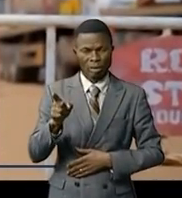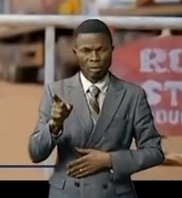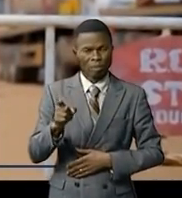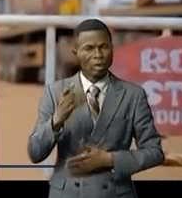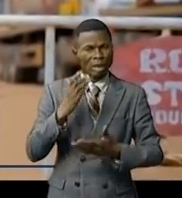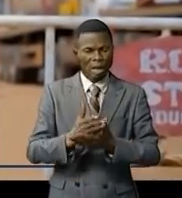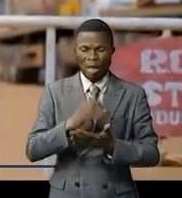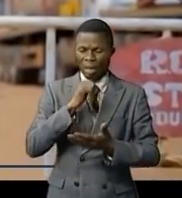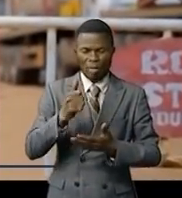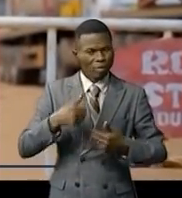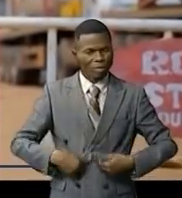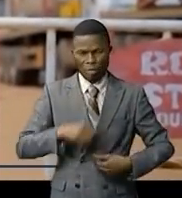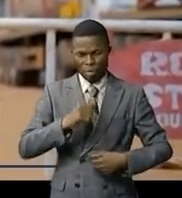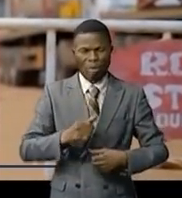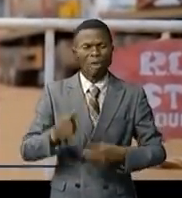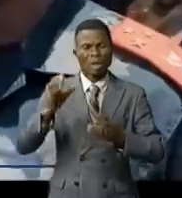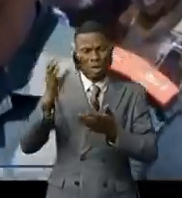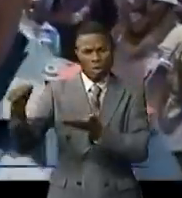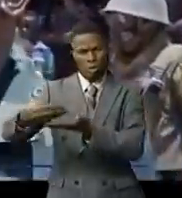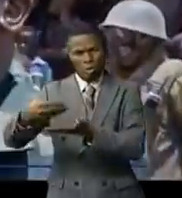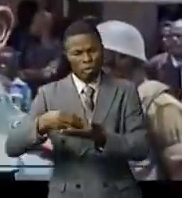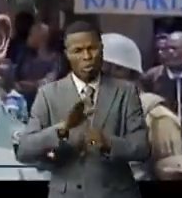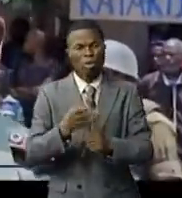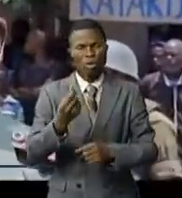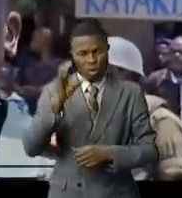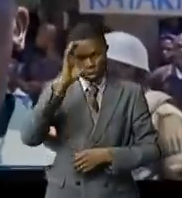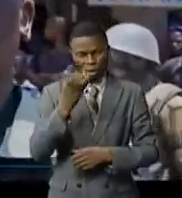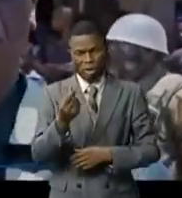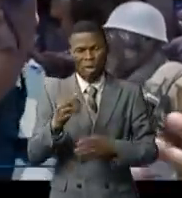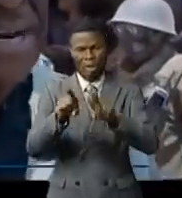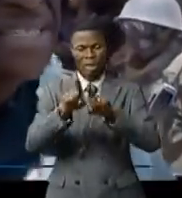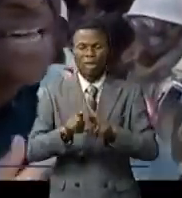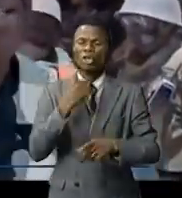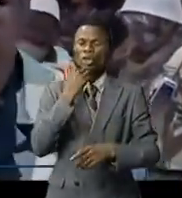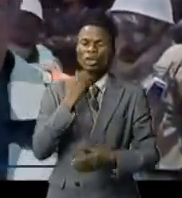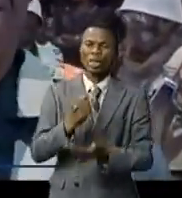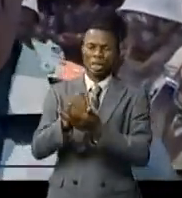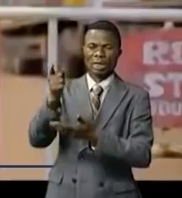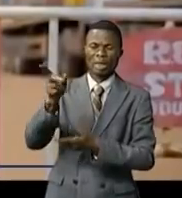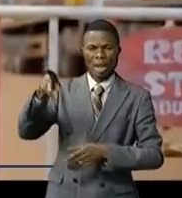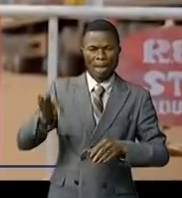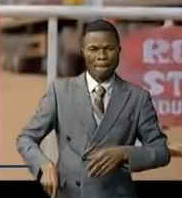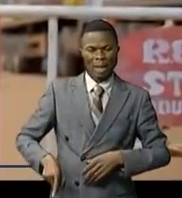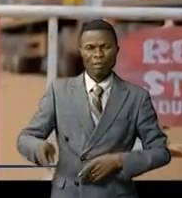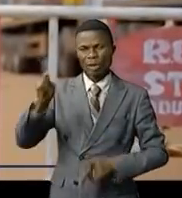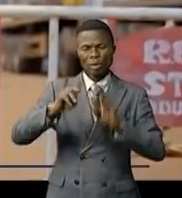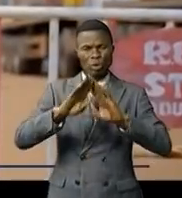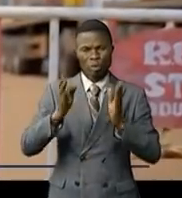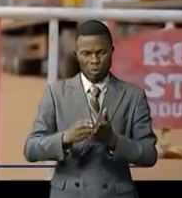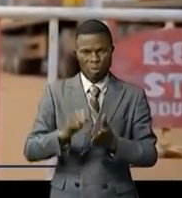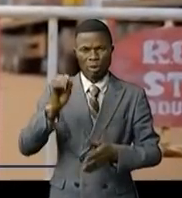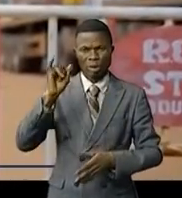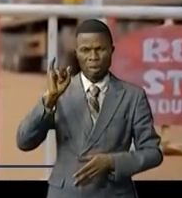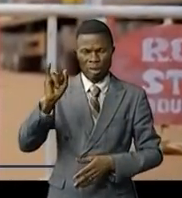de mobiliser le moyen nécessaire ainsi que les partenaires pour le bien-être de la population de